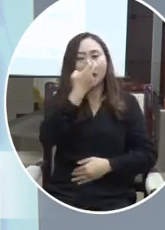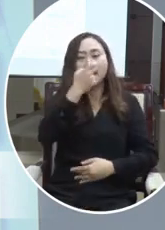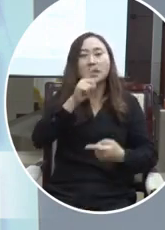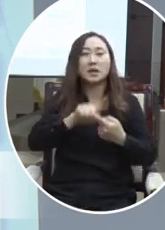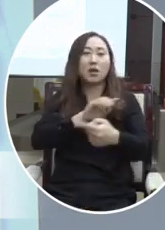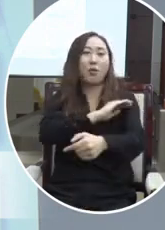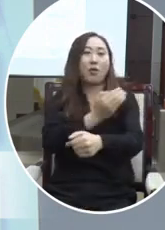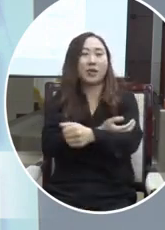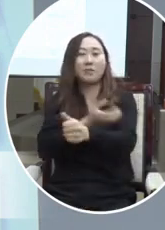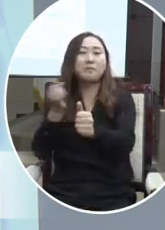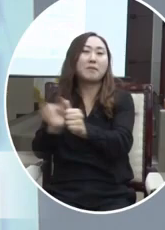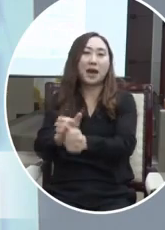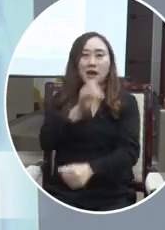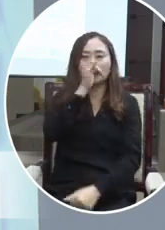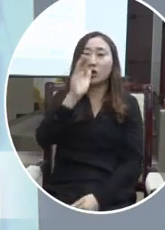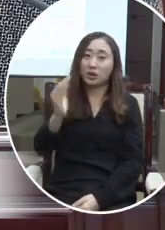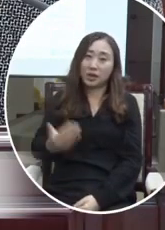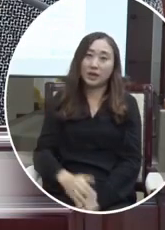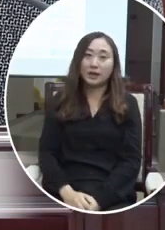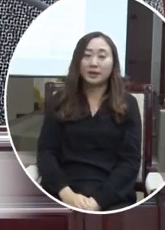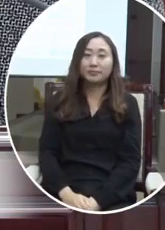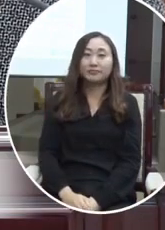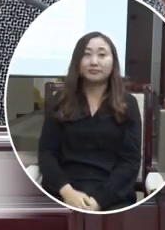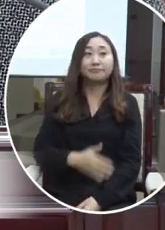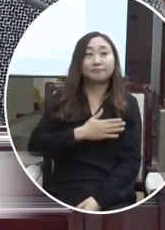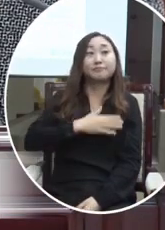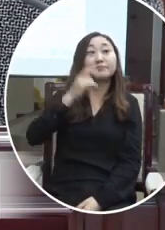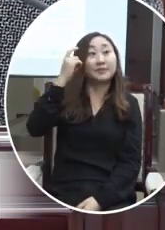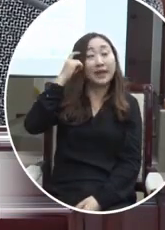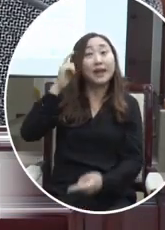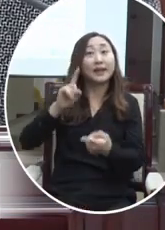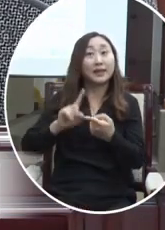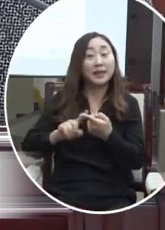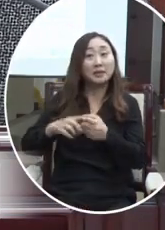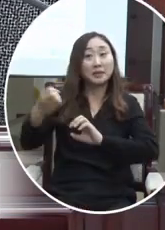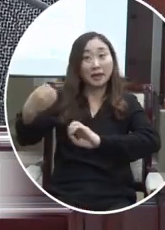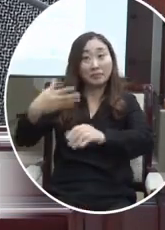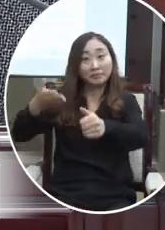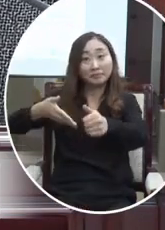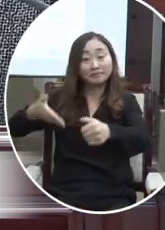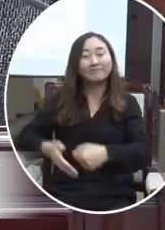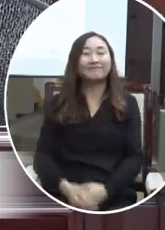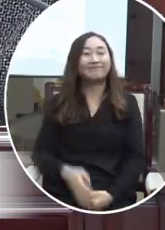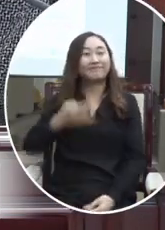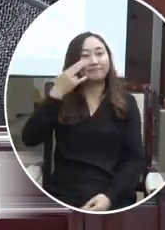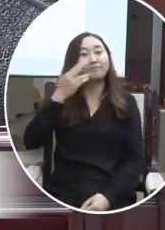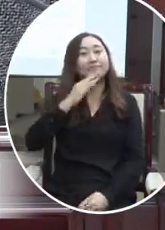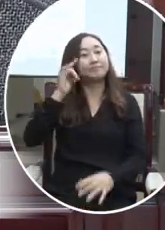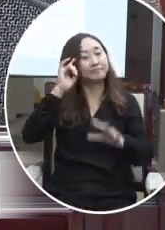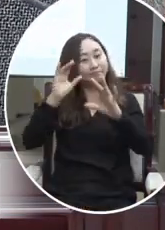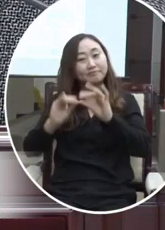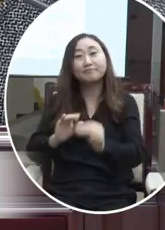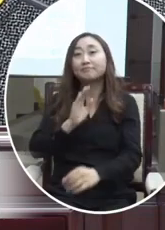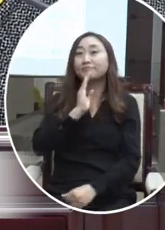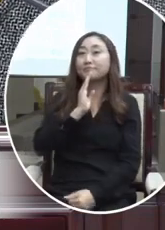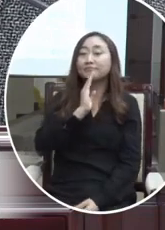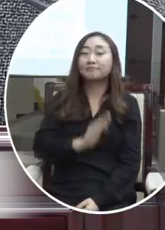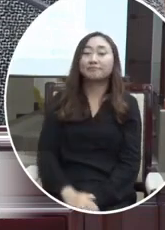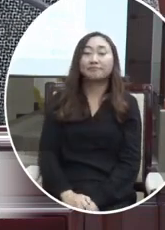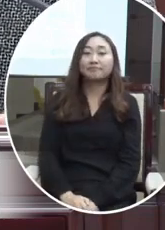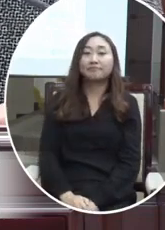권한이 있어야 한다고 생각합니다. 본 의원의 생각에 대해 구청장님 의견이 있으시면 말씀해 네, 주시기 바랍니다.